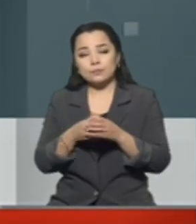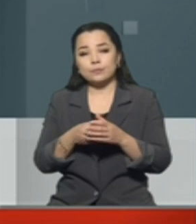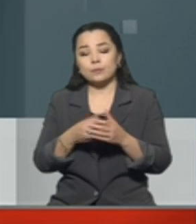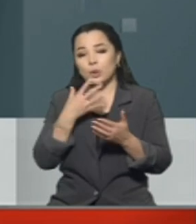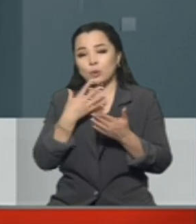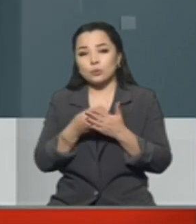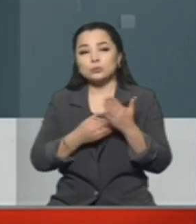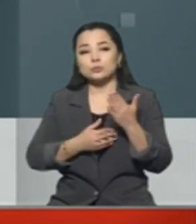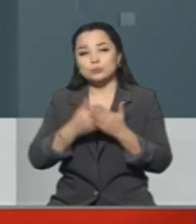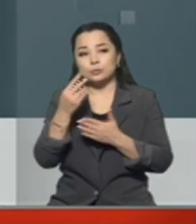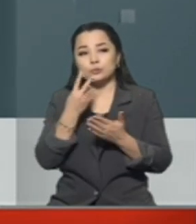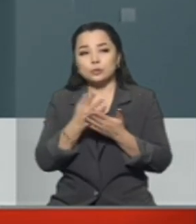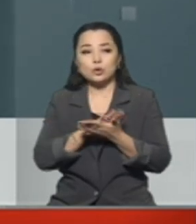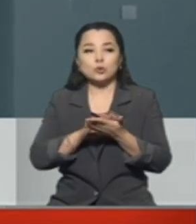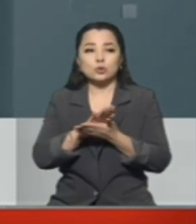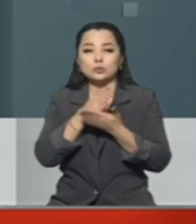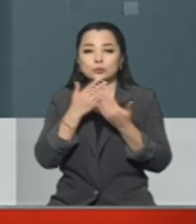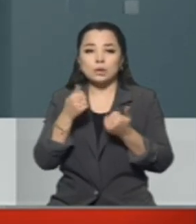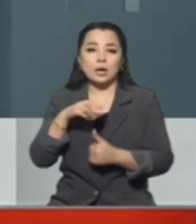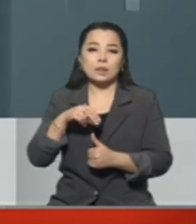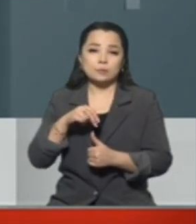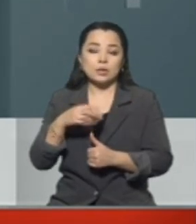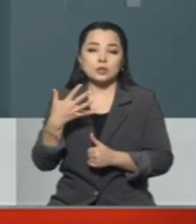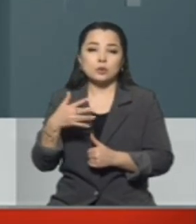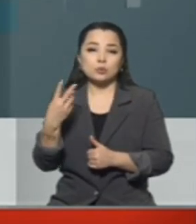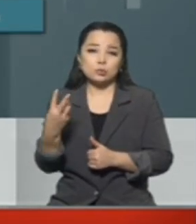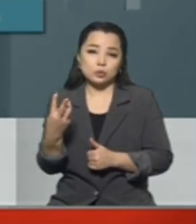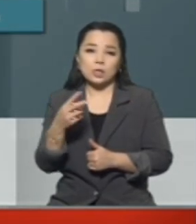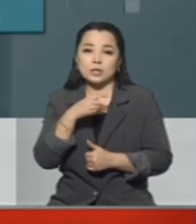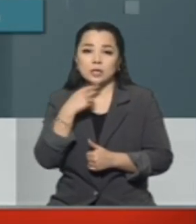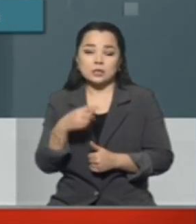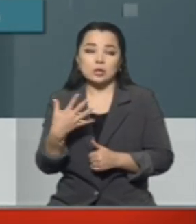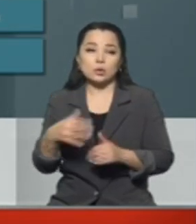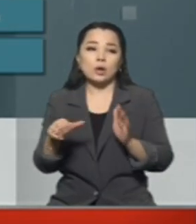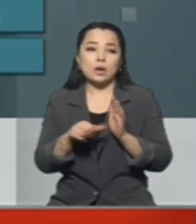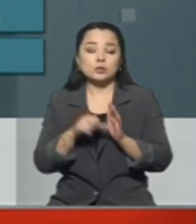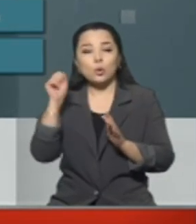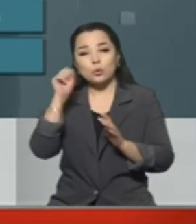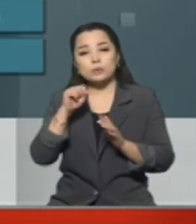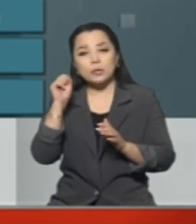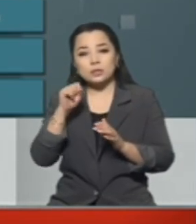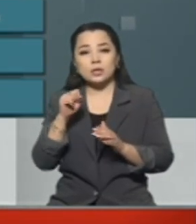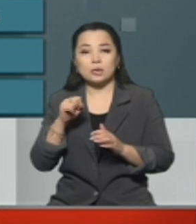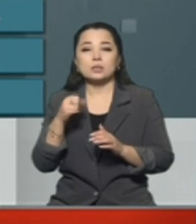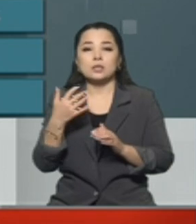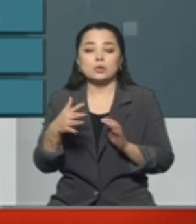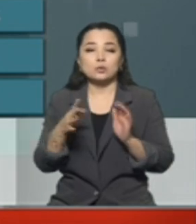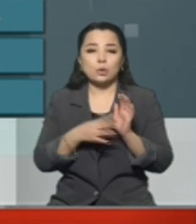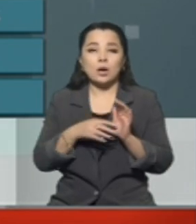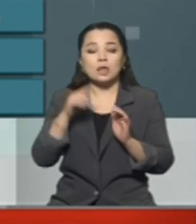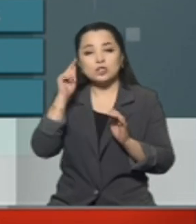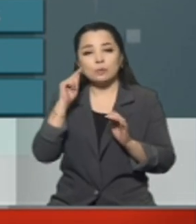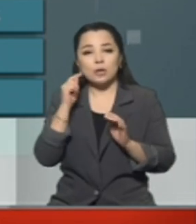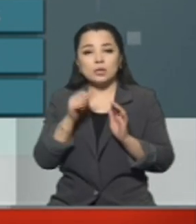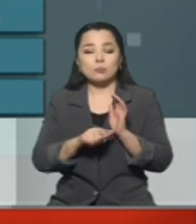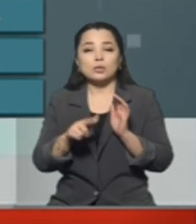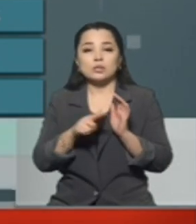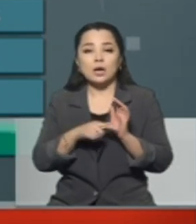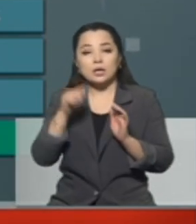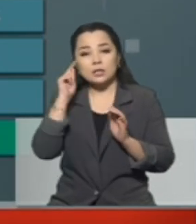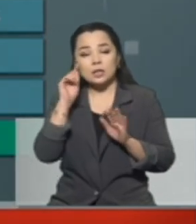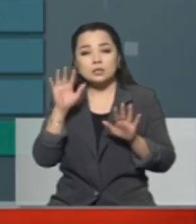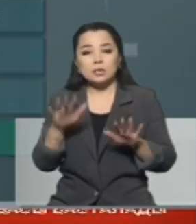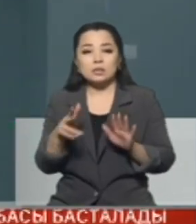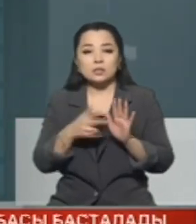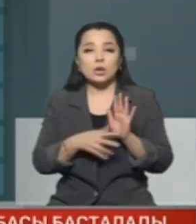жоғары көрсеткіш ешкімде жоқ. Мысалы, Армения 53-ші, Ресей 56-ші, Өзбекстан 59-ші, Әзербайжан 67-ші,